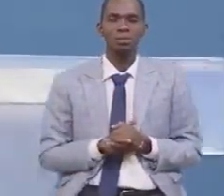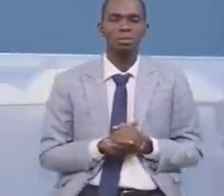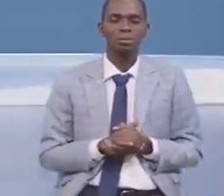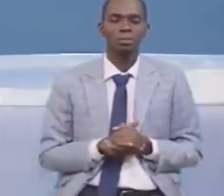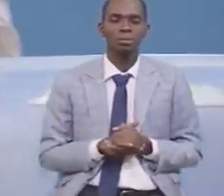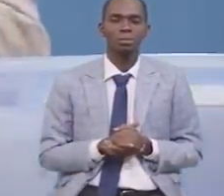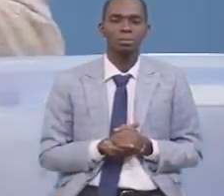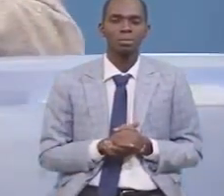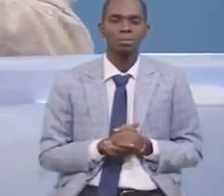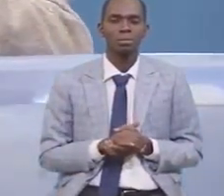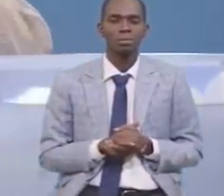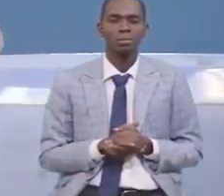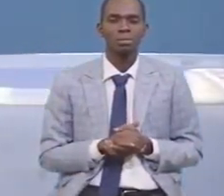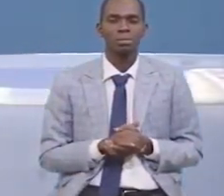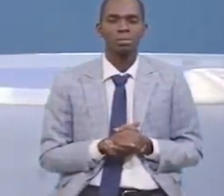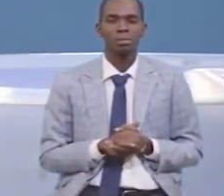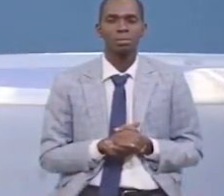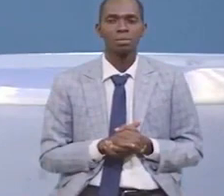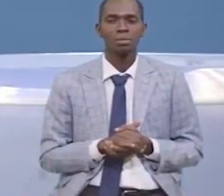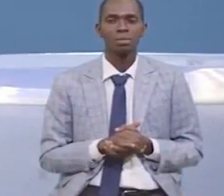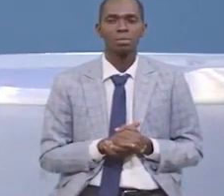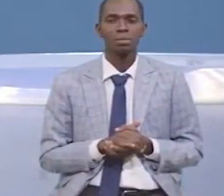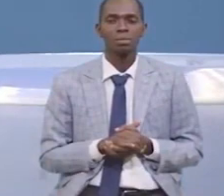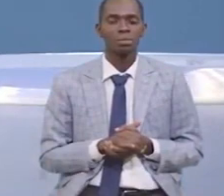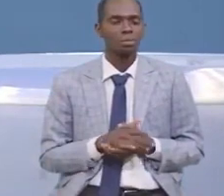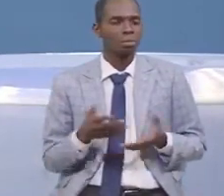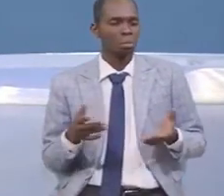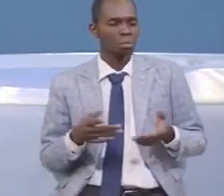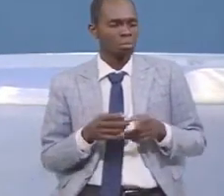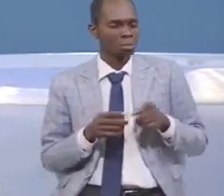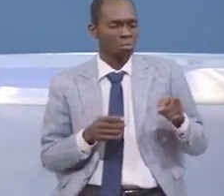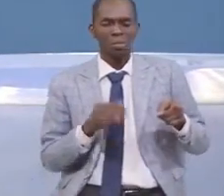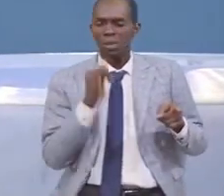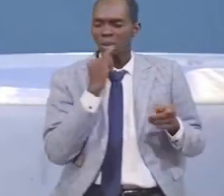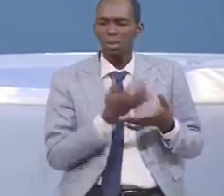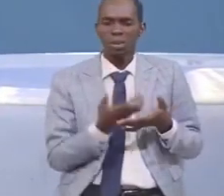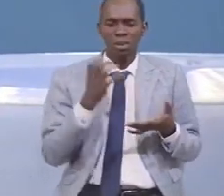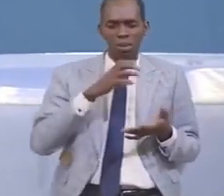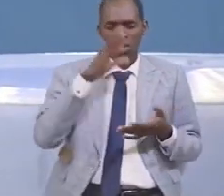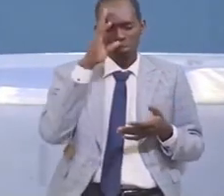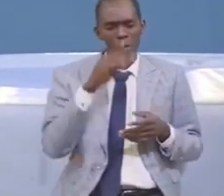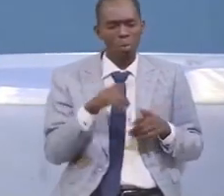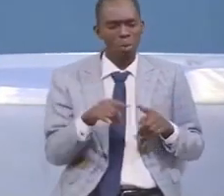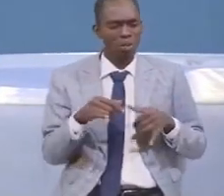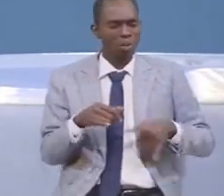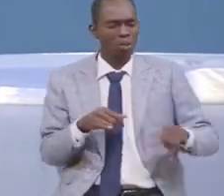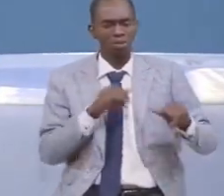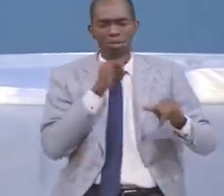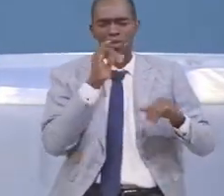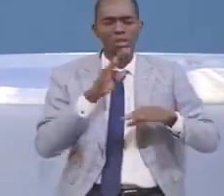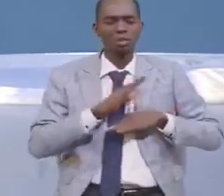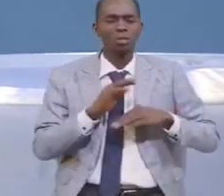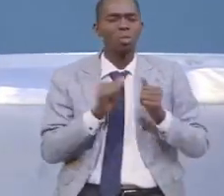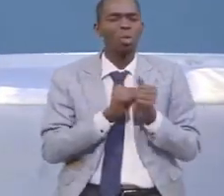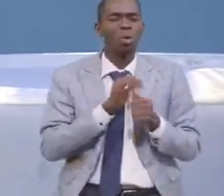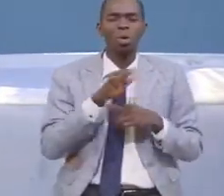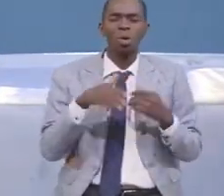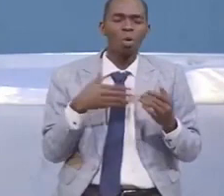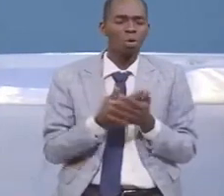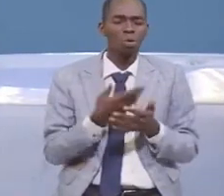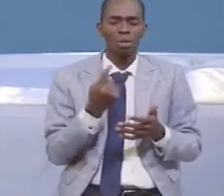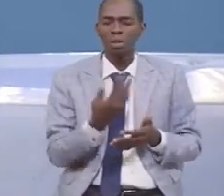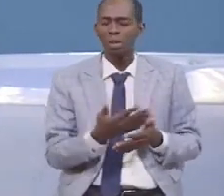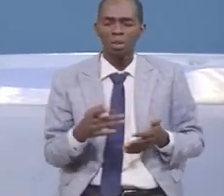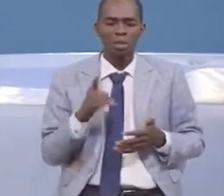దానికి మూల కారణం వారి హృదయంలో వచ్చిన ఆలోచన What makes a rich man dissatisfied with all the possession he has is the